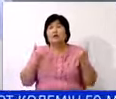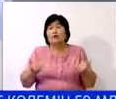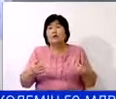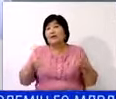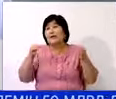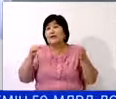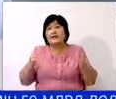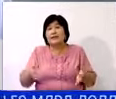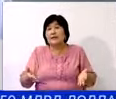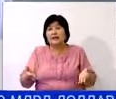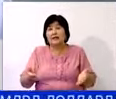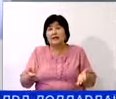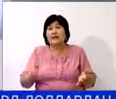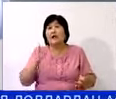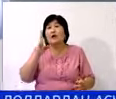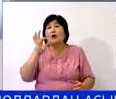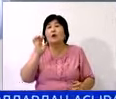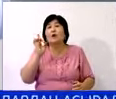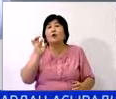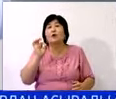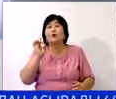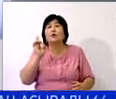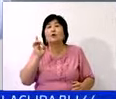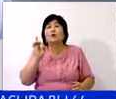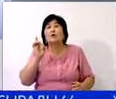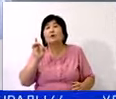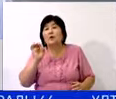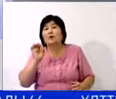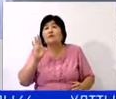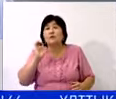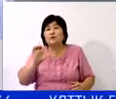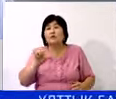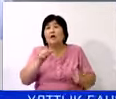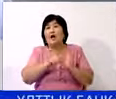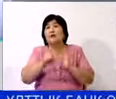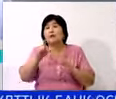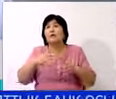дейін коронавирус инфекциямен 69 науқас емделіп шықса,